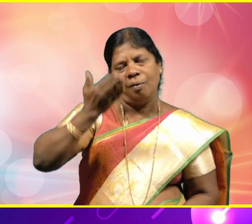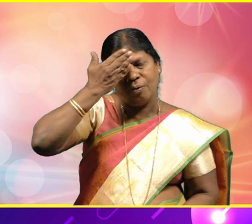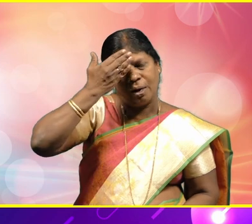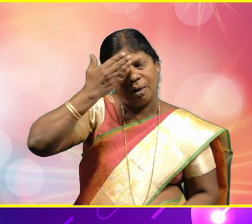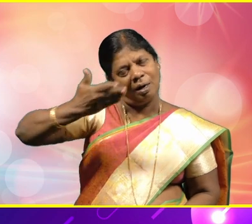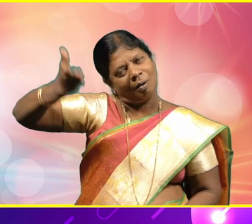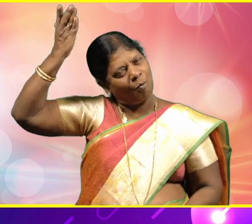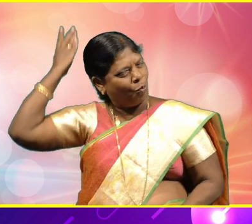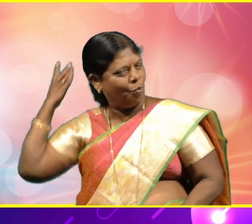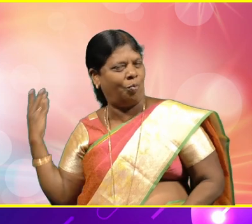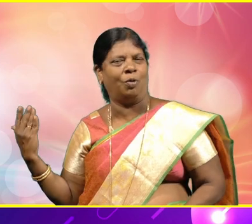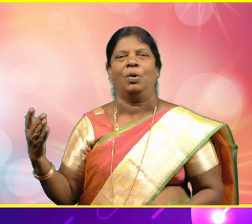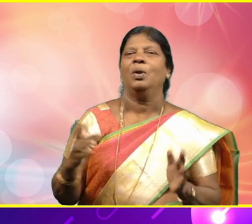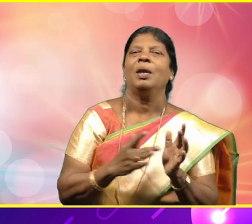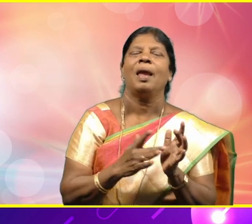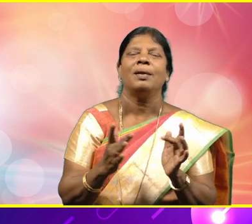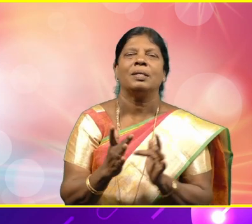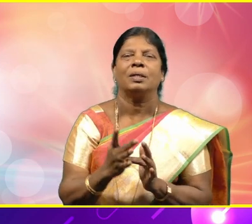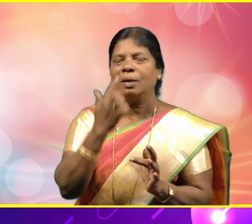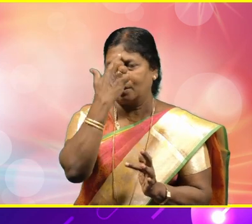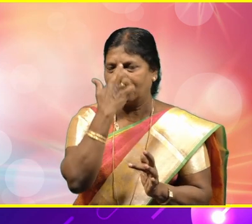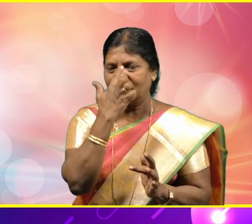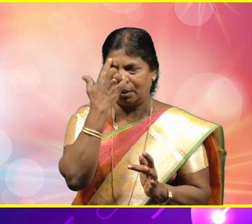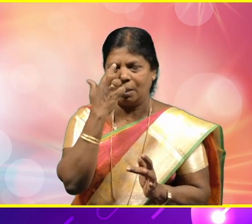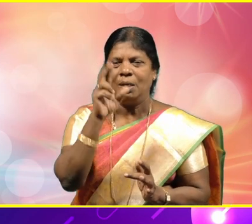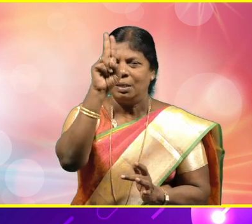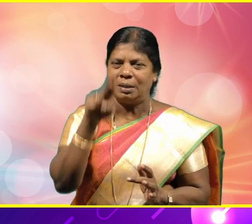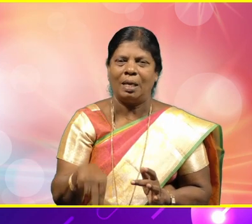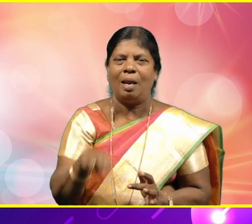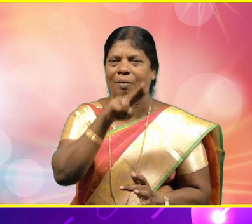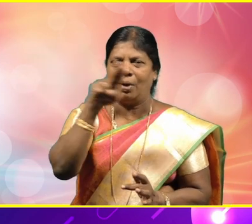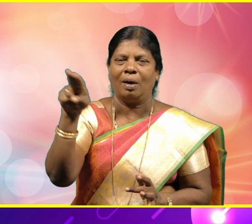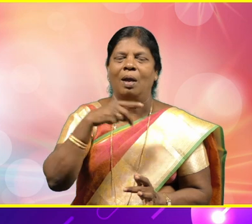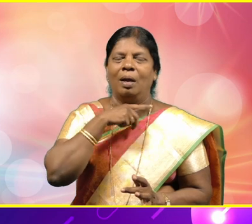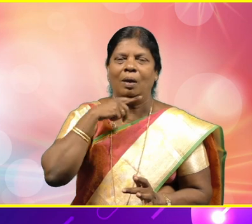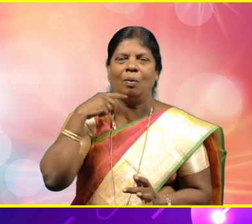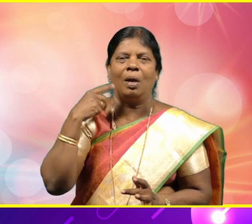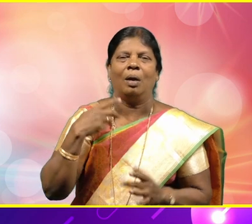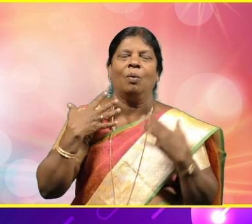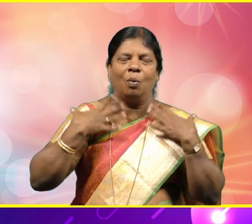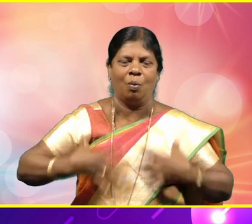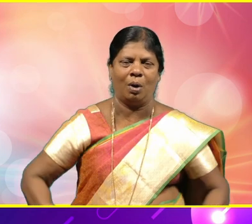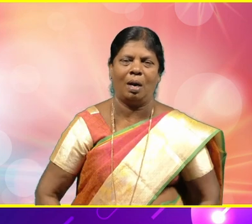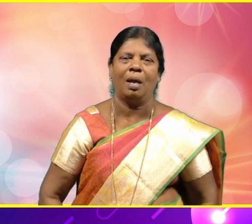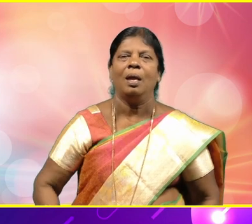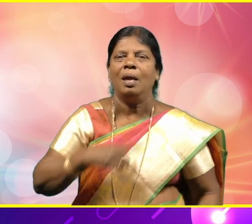2000 ஆண்டுகளுக்கு முன்பு இயேசு கிறிஸ்து சிலுவையிலே தம்முடைய